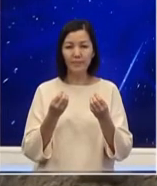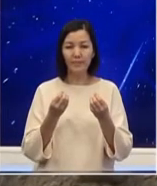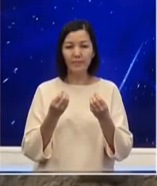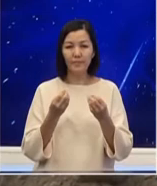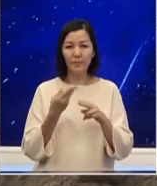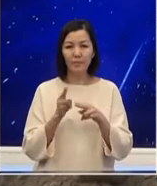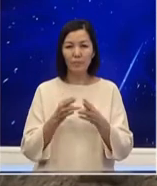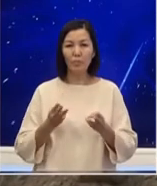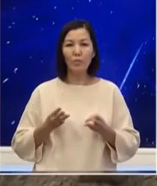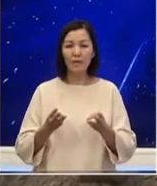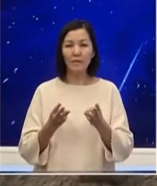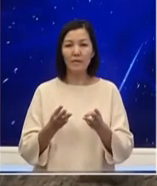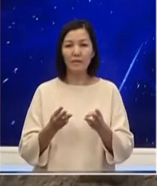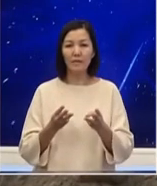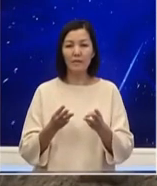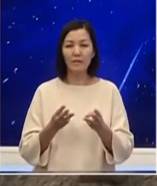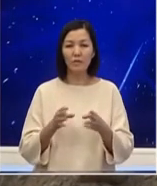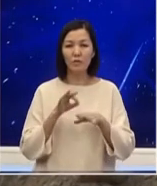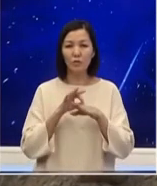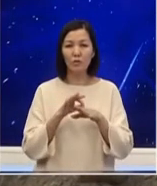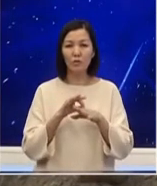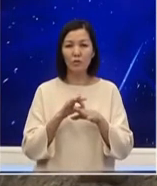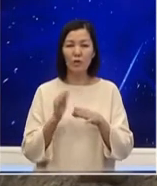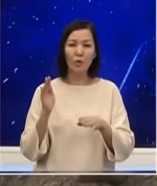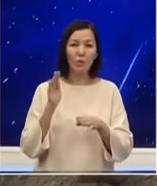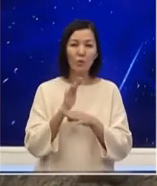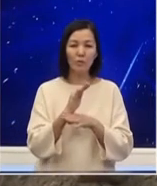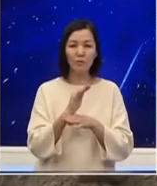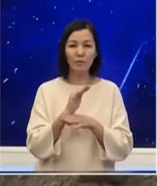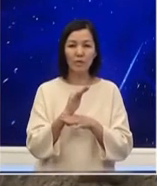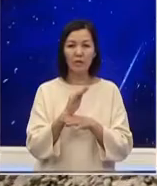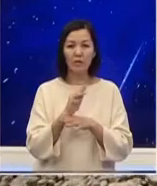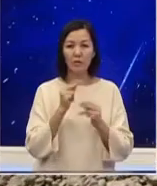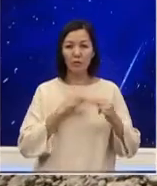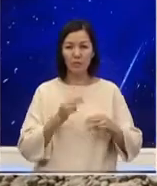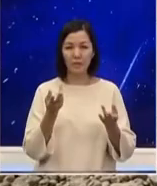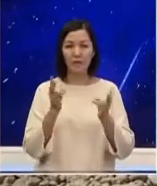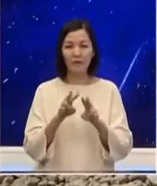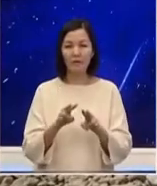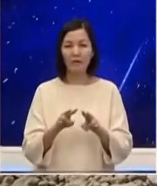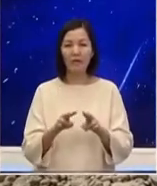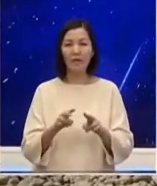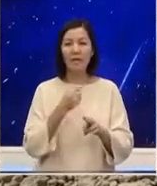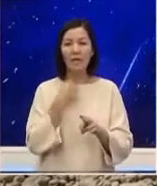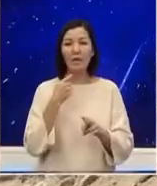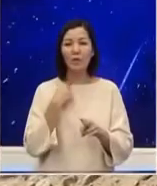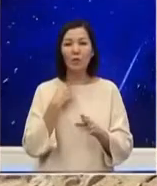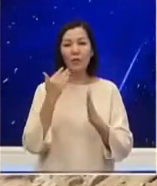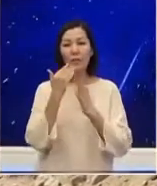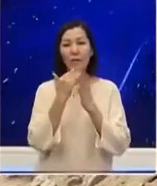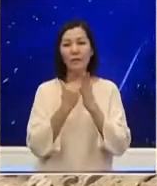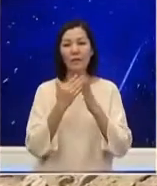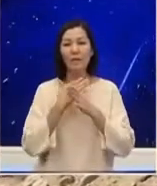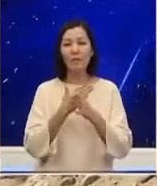бұл қазандығының монтаждау жұмыстары жүргізіліп жатыр. Ол жаңағы қосымша жасалатын жұмыстар. Жалпы облыс орталығында атаулы бағдарлама